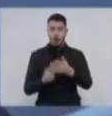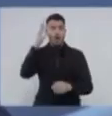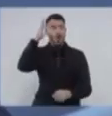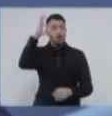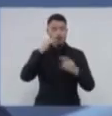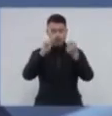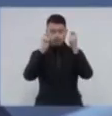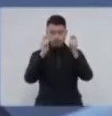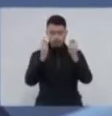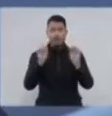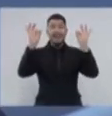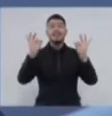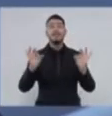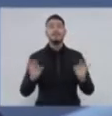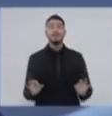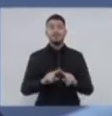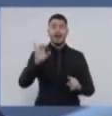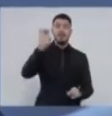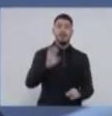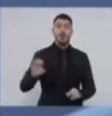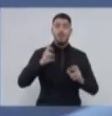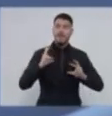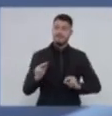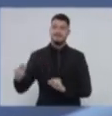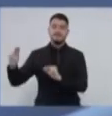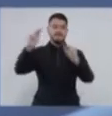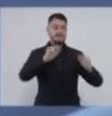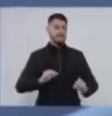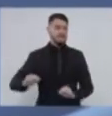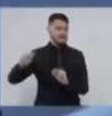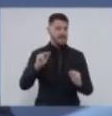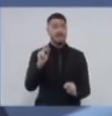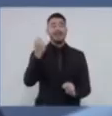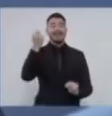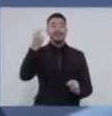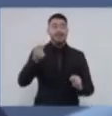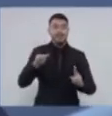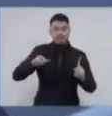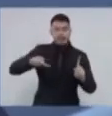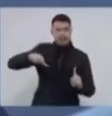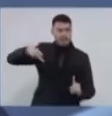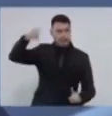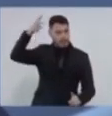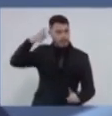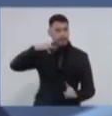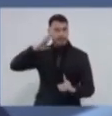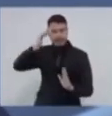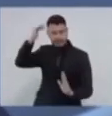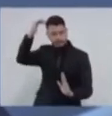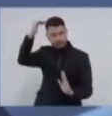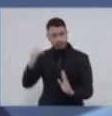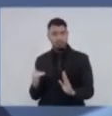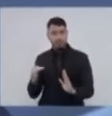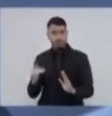μέτρων σε επίπεδο ευρώπης για την μείωση των τιμών του φυσικού αερίου και κατ επέκταση της ηλεκτρικής ενέργειας η ελληνική